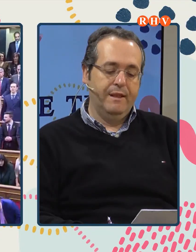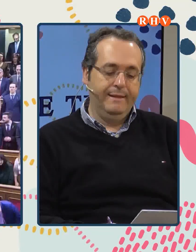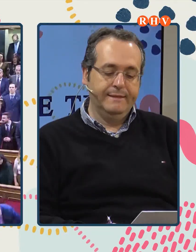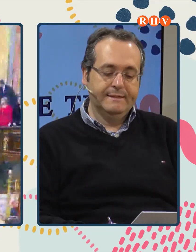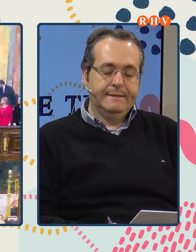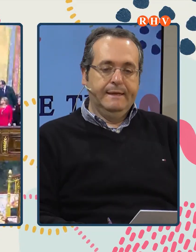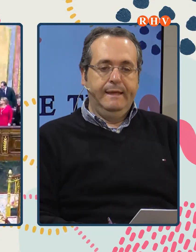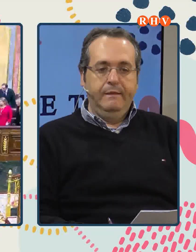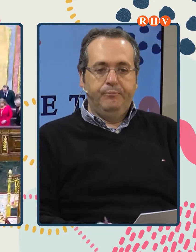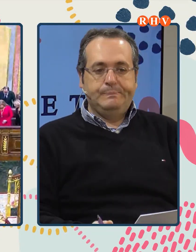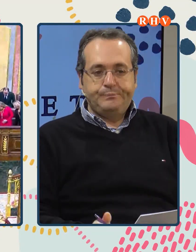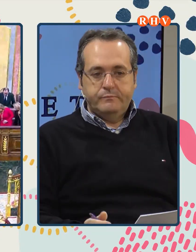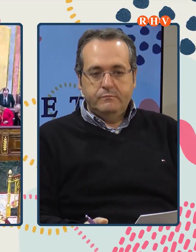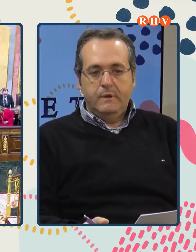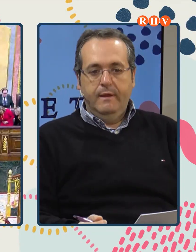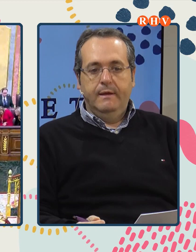dels seus delictes, i